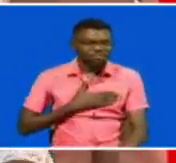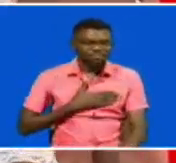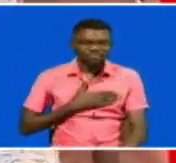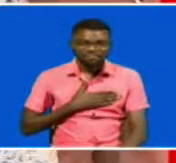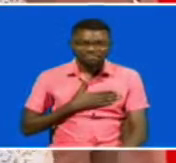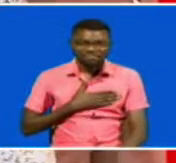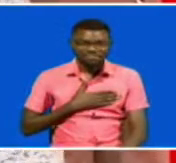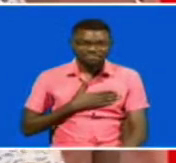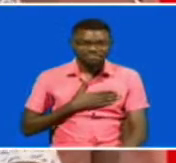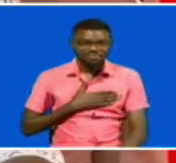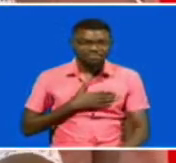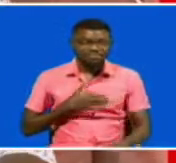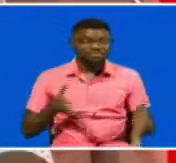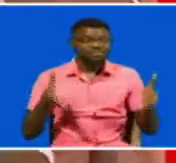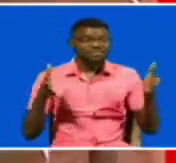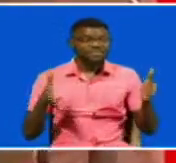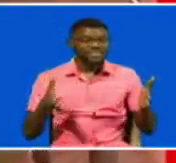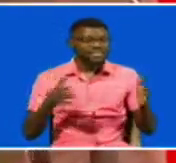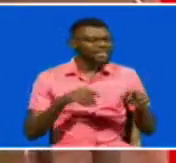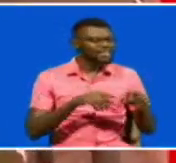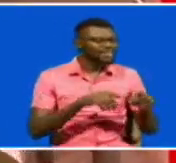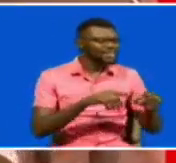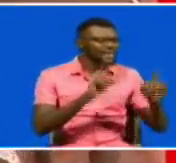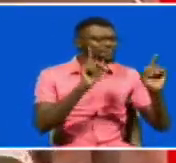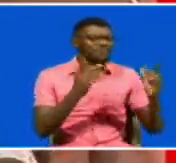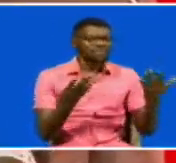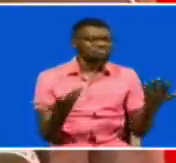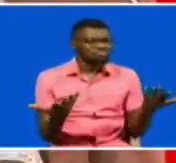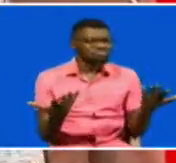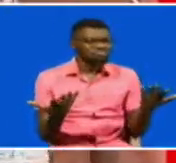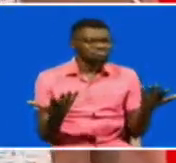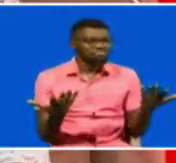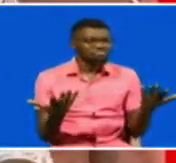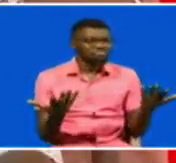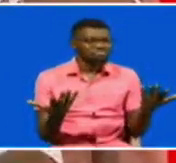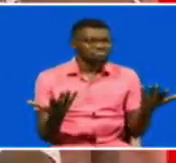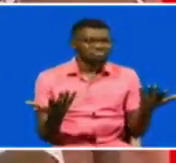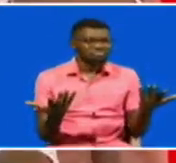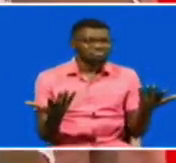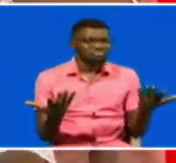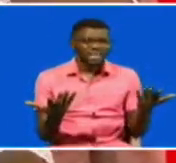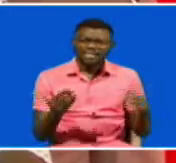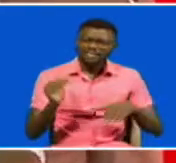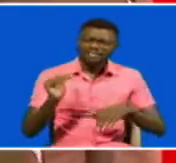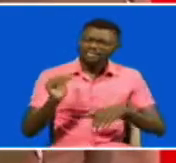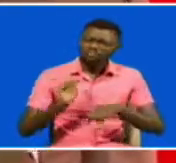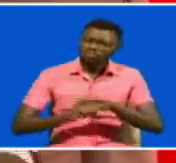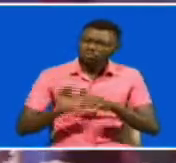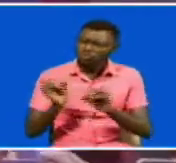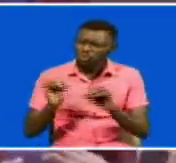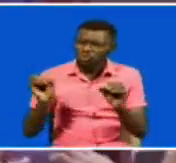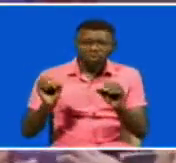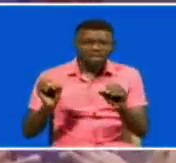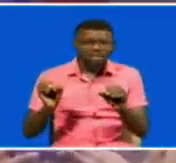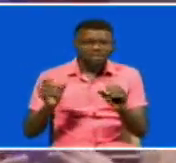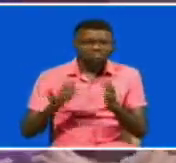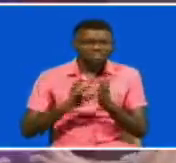is the height of impunity. It is actually the slave master mentality.